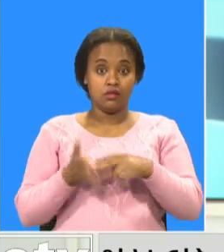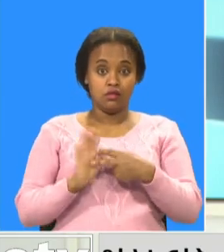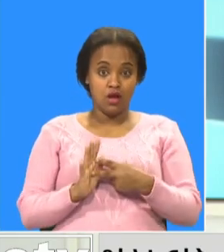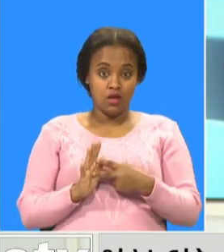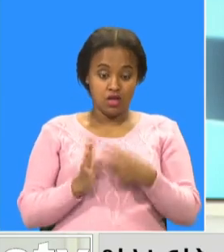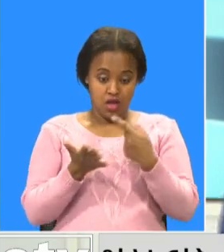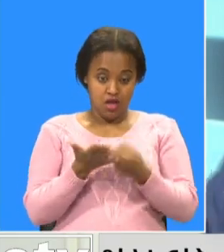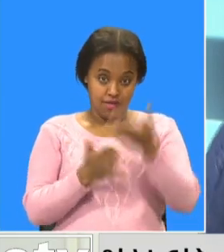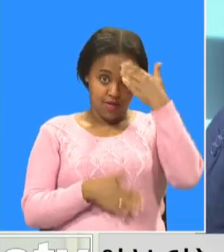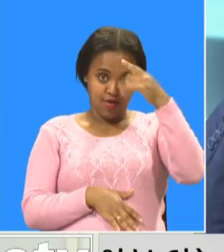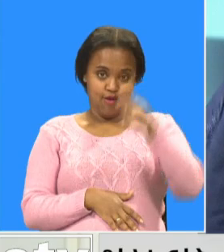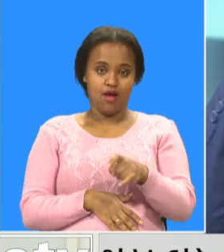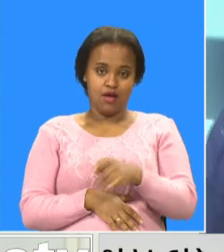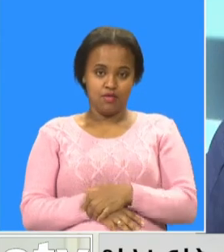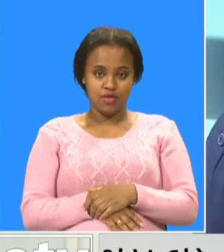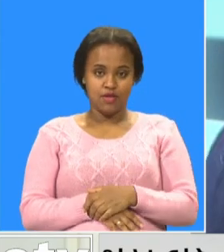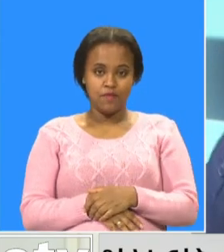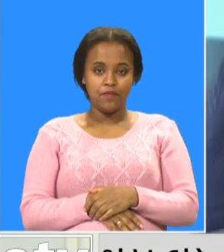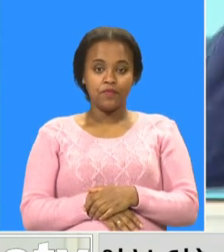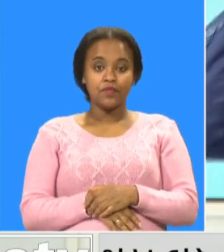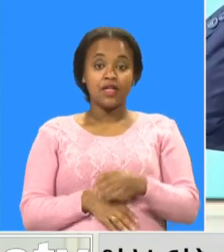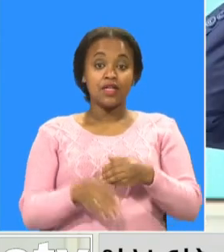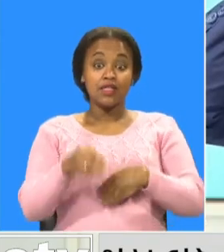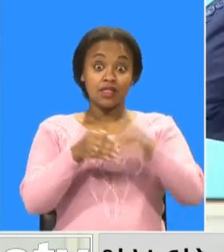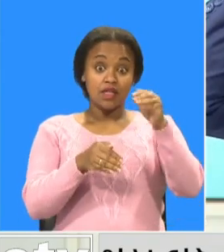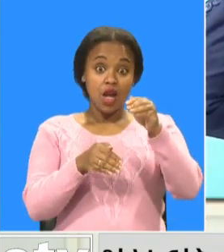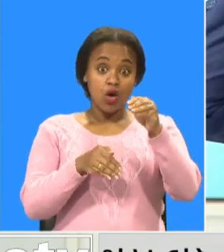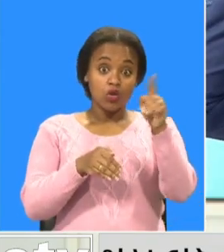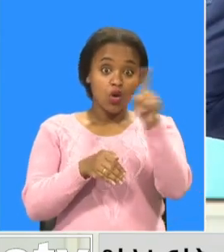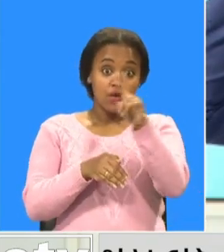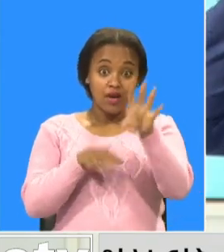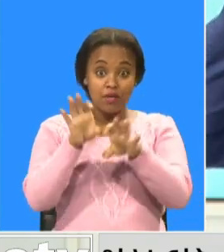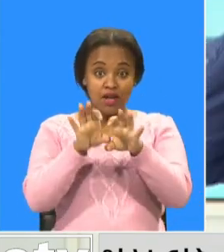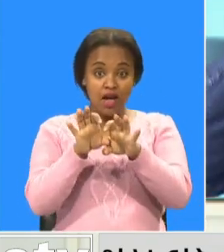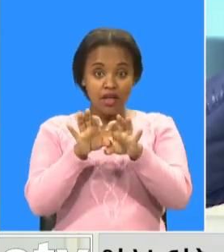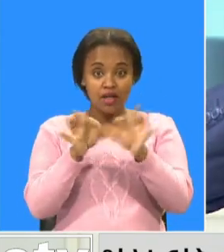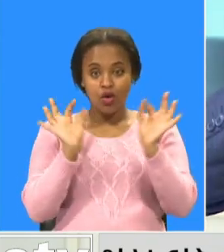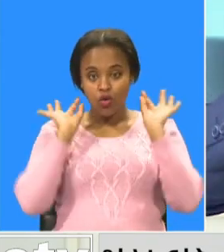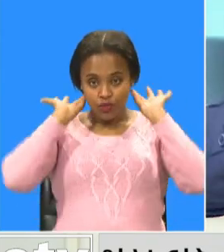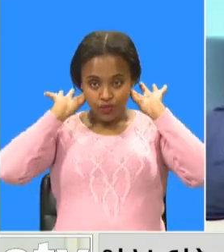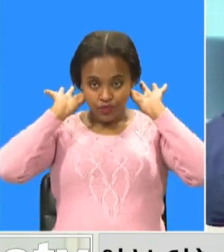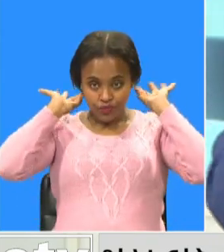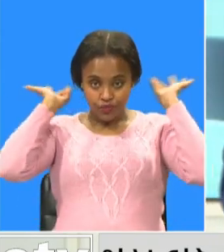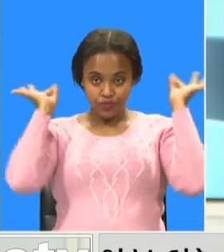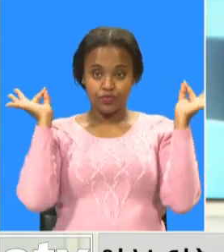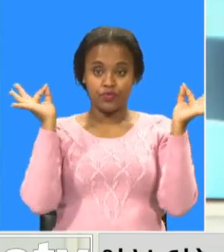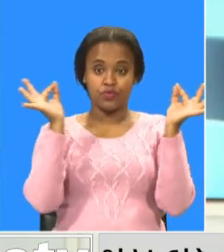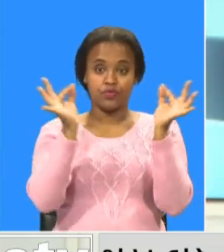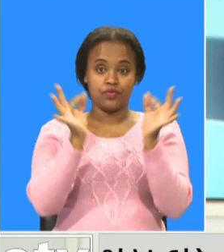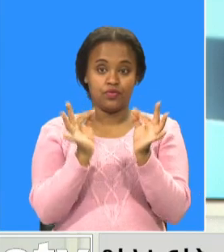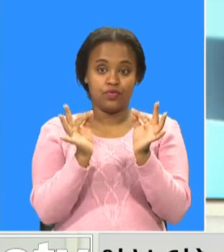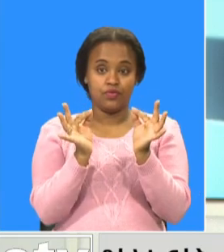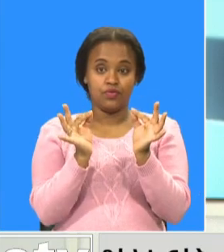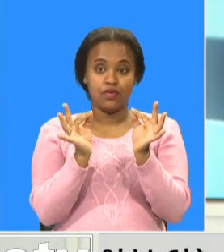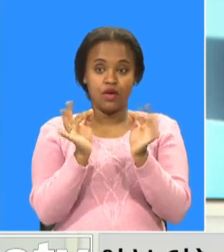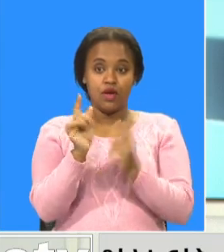አንድ መታወቅ አለበት። ስናወጣው ምንድን ነው የምናደርገው? እችም ብቻ ነው የምንይዘው። በቀጥታ እንዲህ